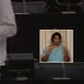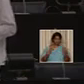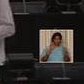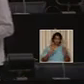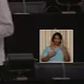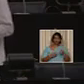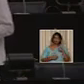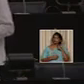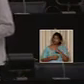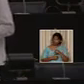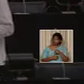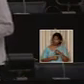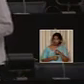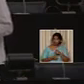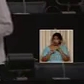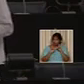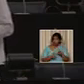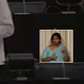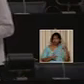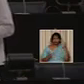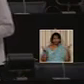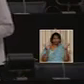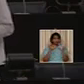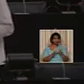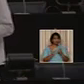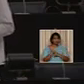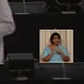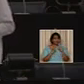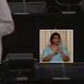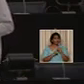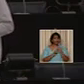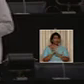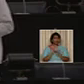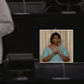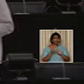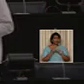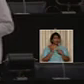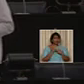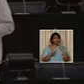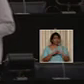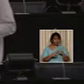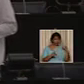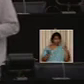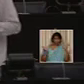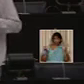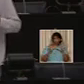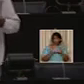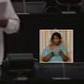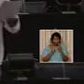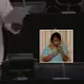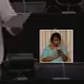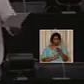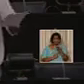इदिंग अबतुमा मेहम आरक्षावक प्रभुंट यापोटकुल एस टी एफ दिन ओणिद नत्ता